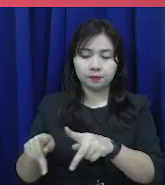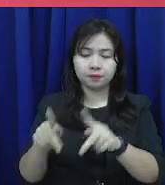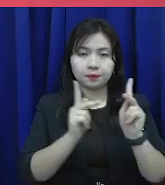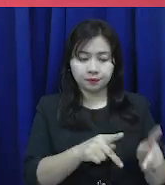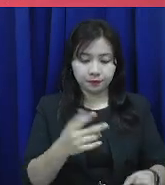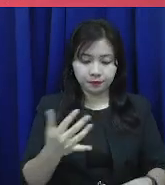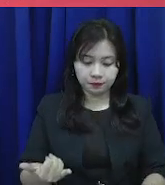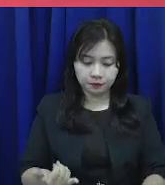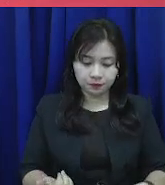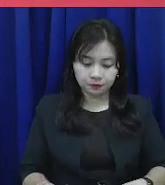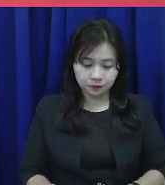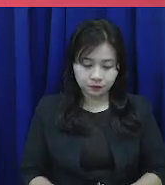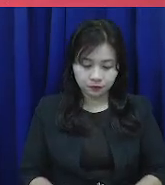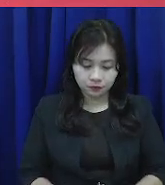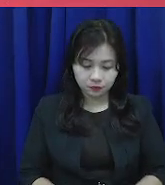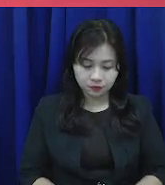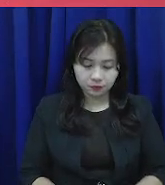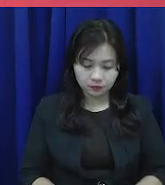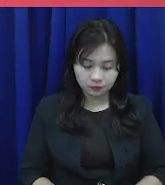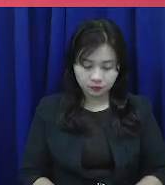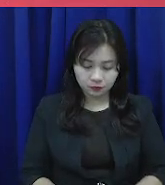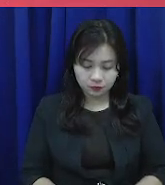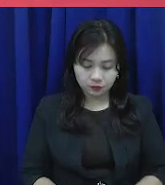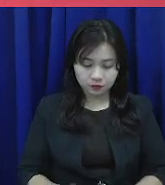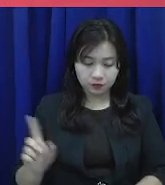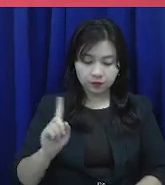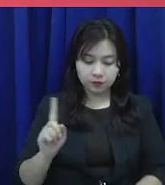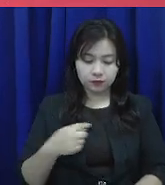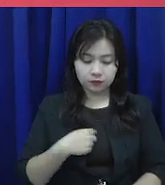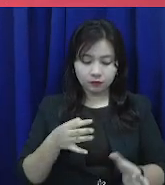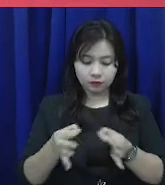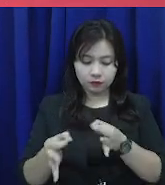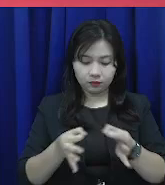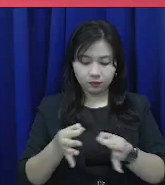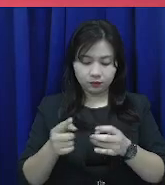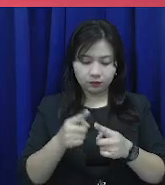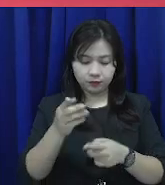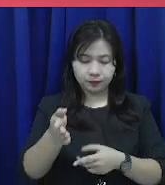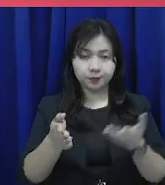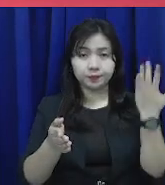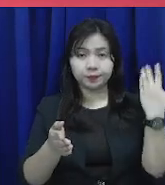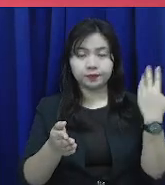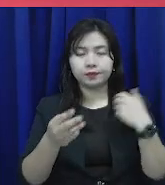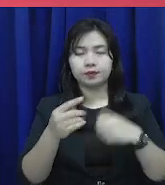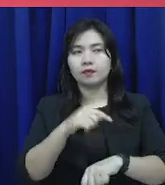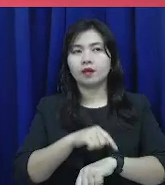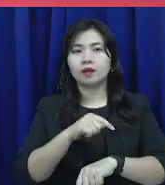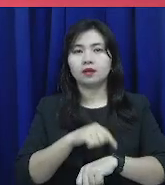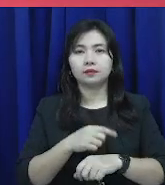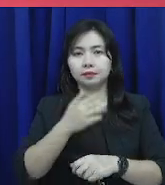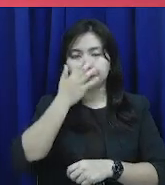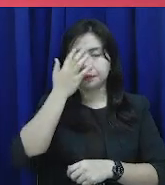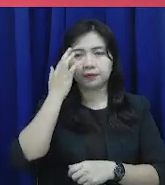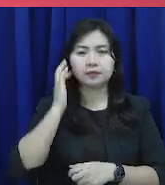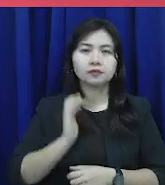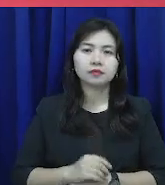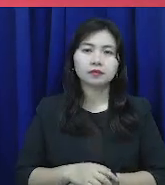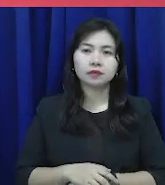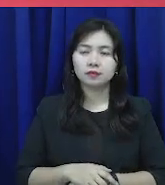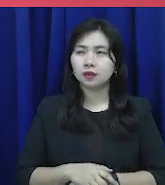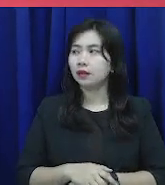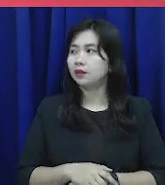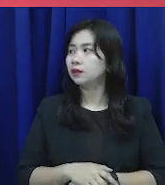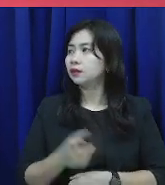to the definition na ibinigay ko po sa inyo Last Time mga kapatid napakaganda po nitong pagbibigyan natin ng emphasis po